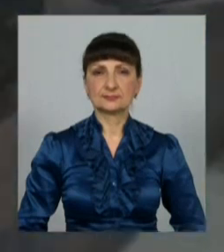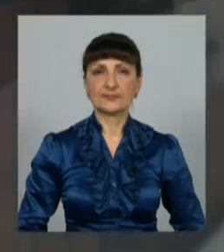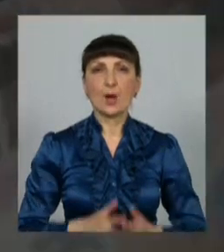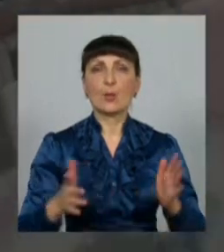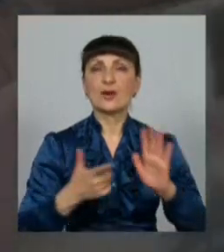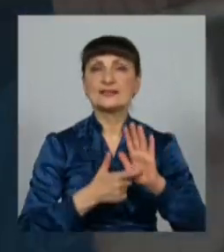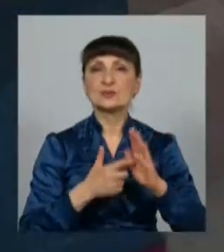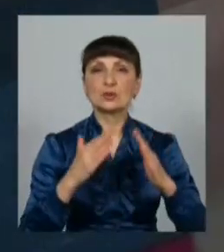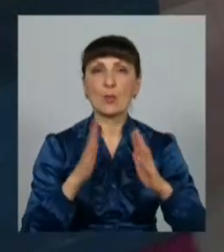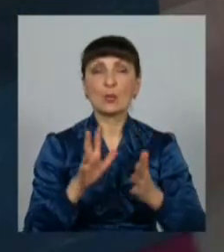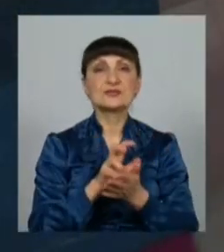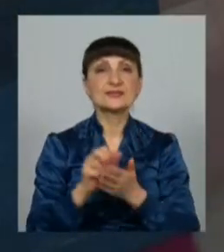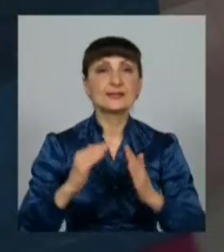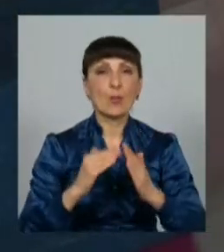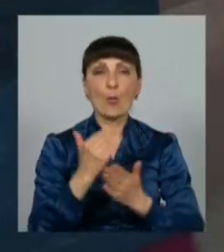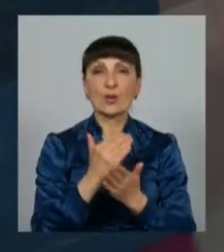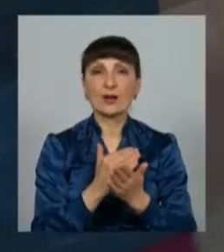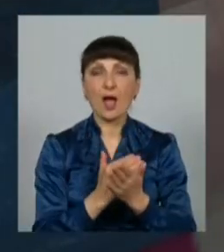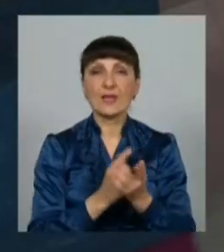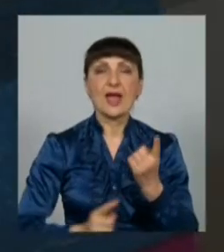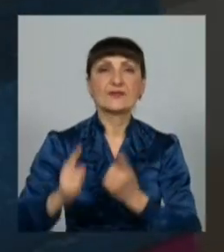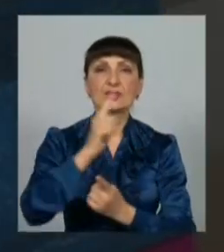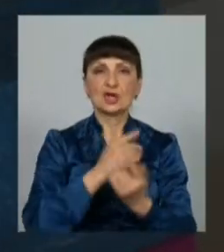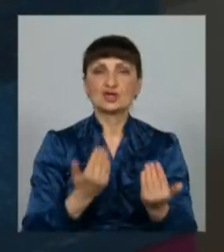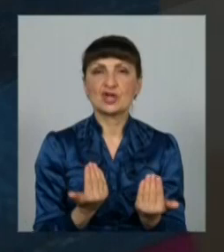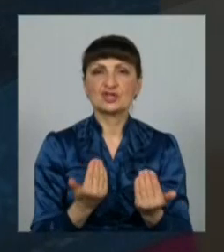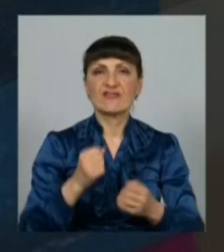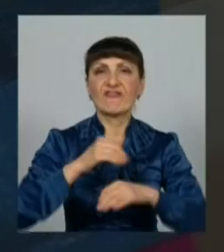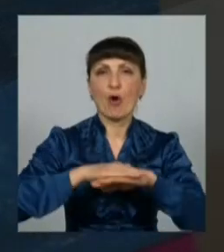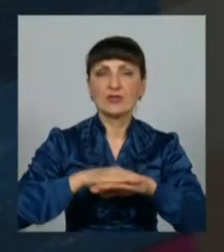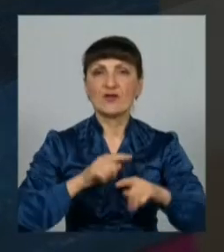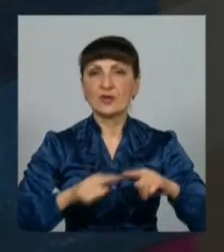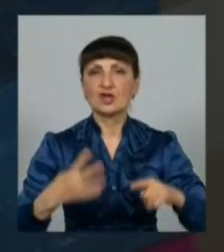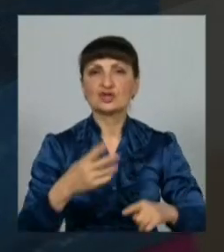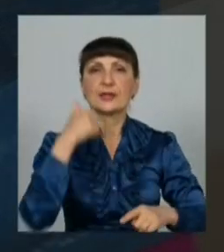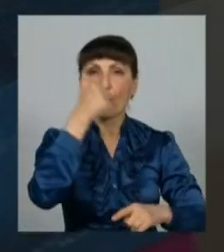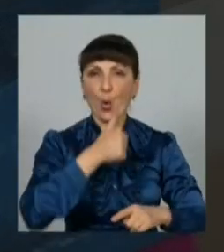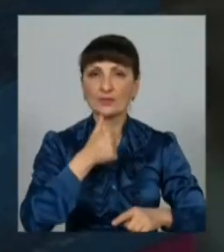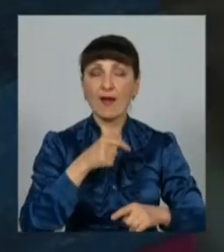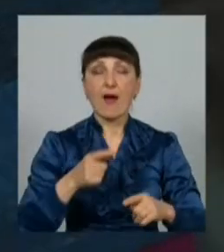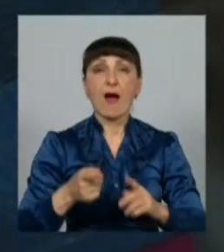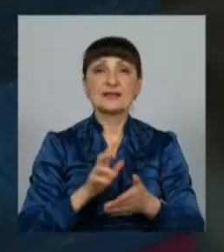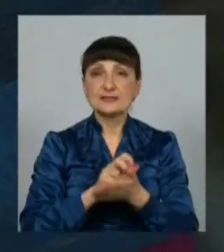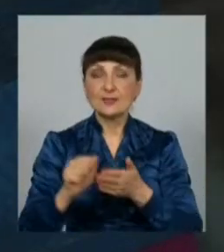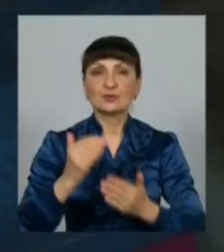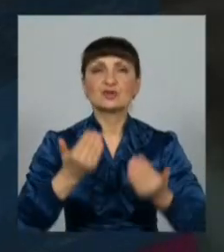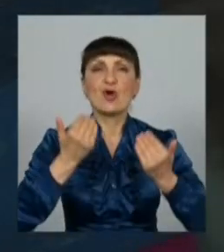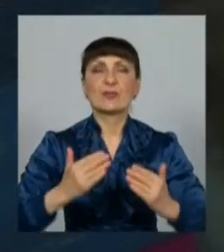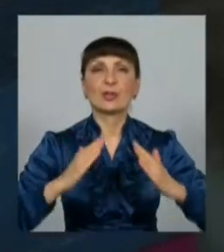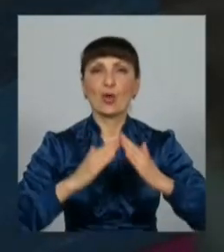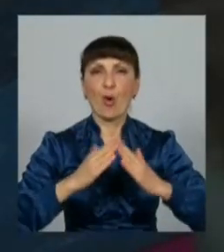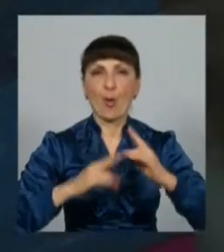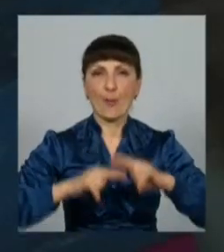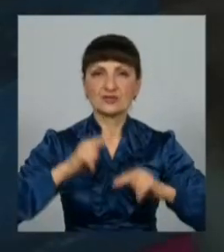Более 700 домов снесут в Алматы по программе реновации жилищного фонда в ближайшие 4 года. На их месте построят современные